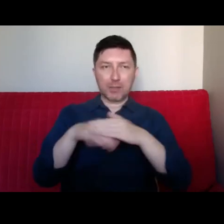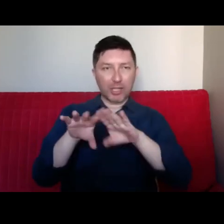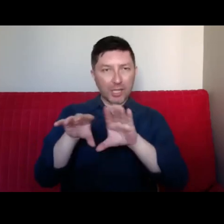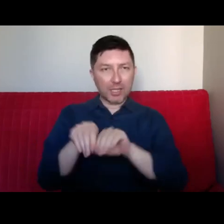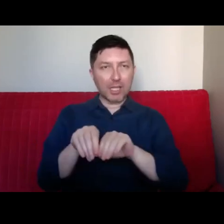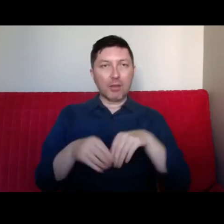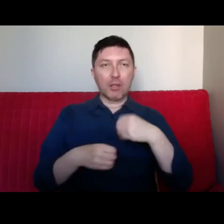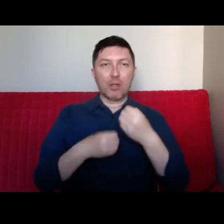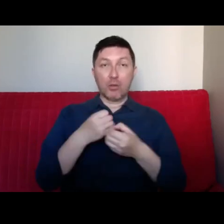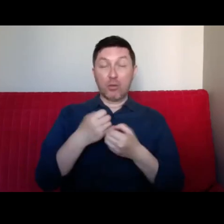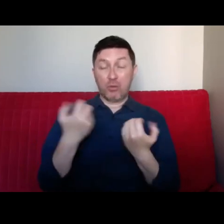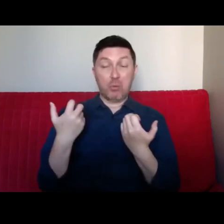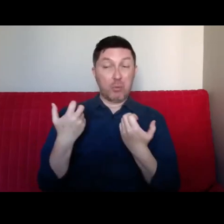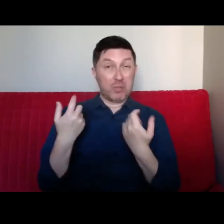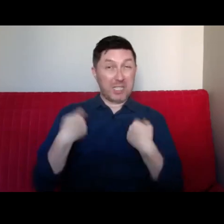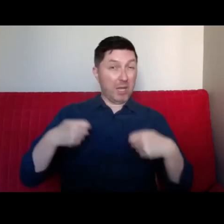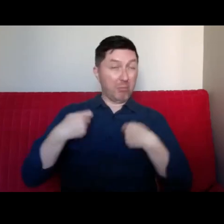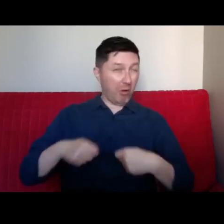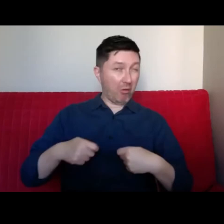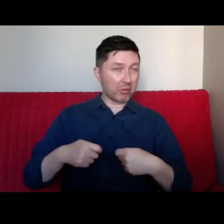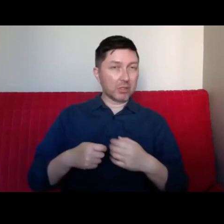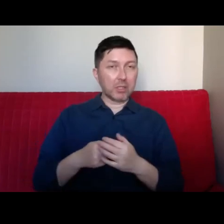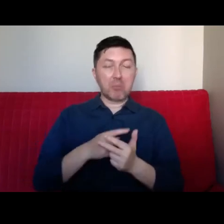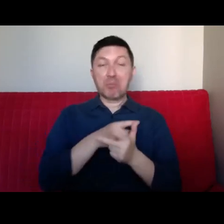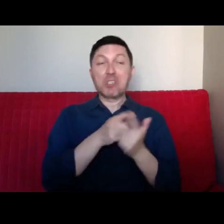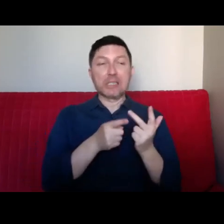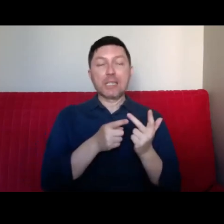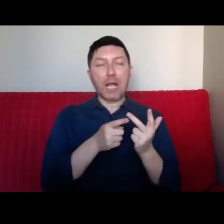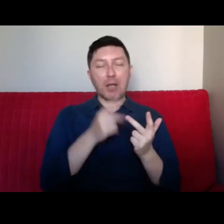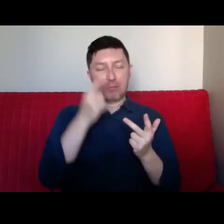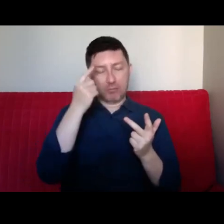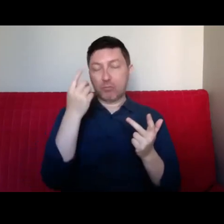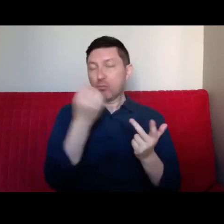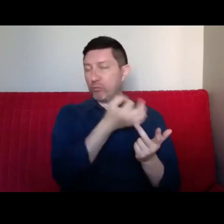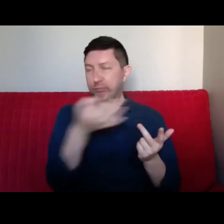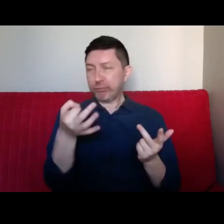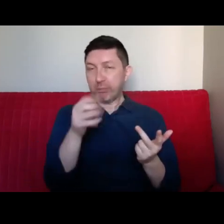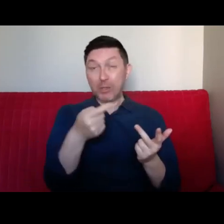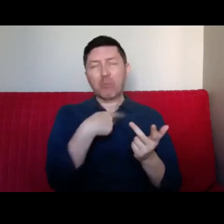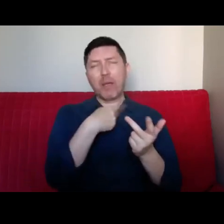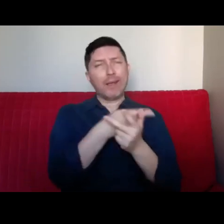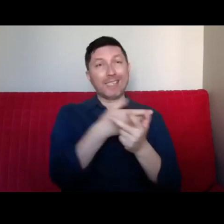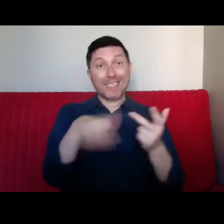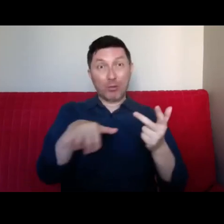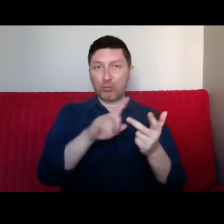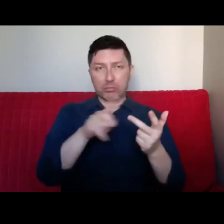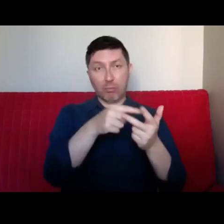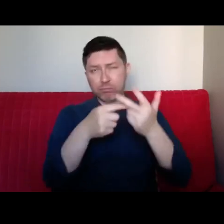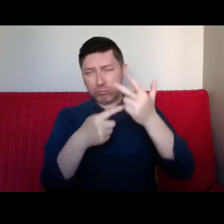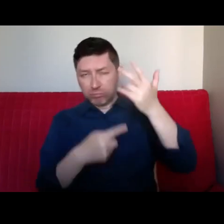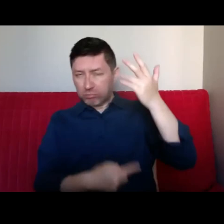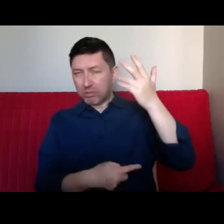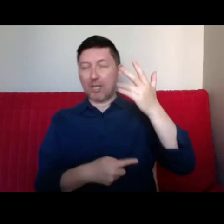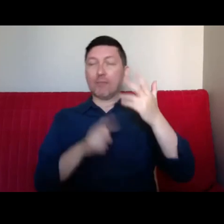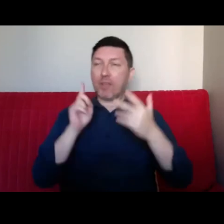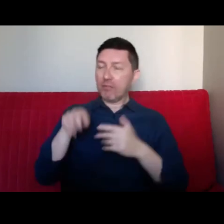le coût pour l'entreprise. Mais ce n'est qu'un des éléments. Et donc, c'est parler à ces différentes inquiétudes et communiquer avec les entreprises pour